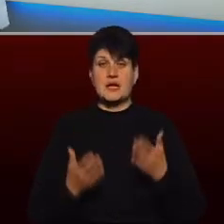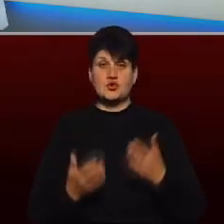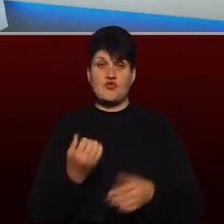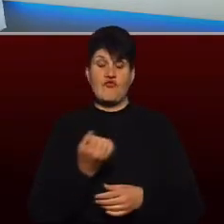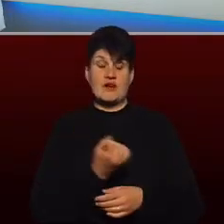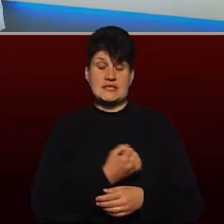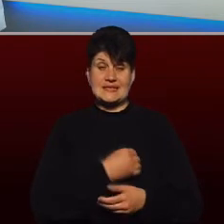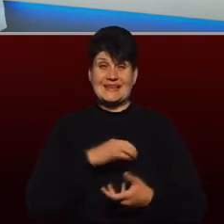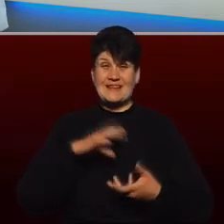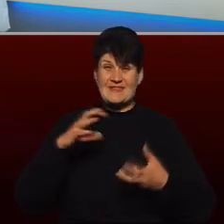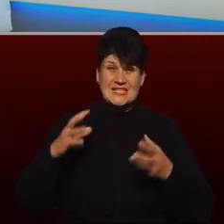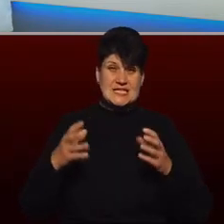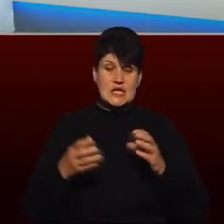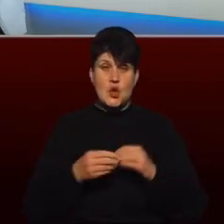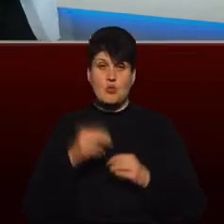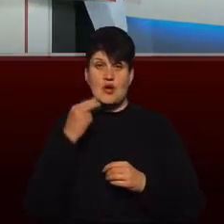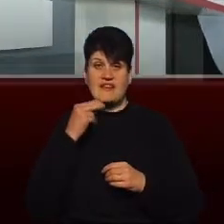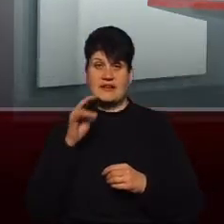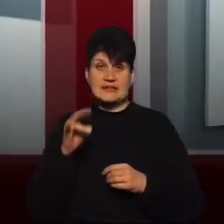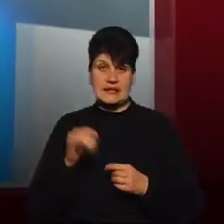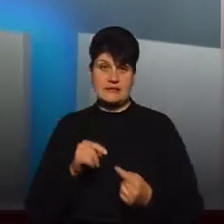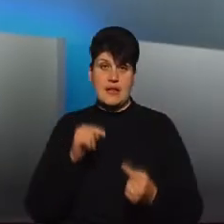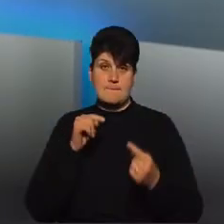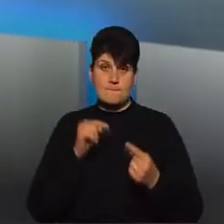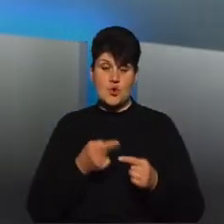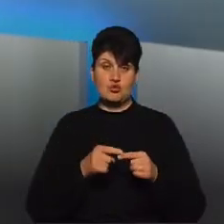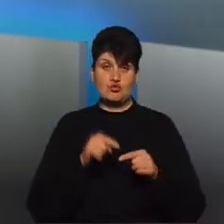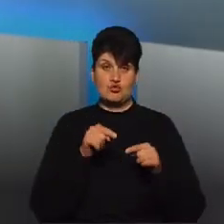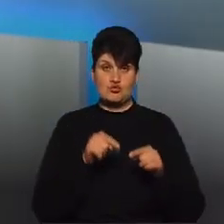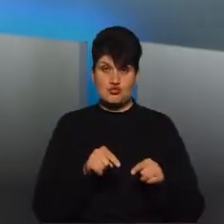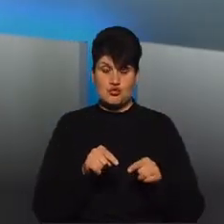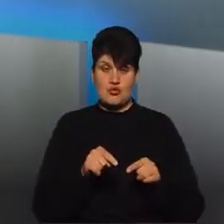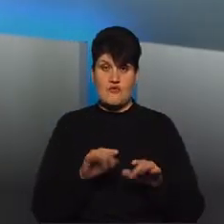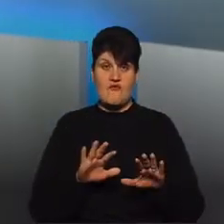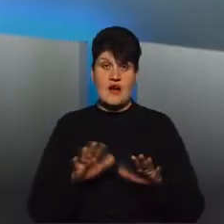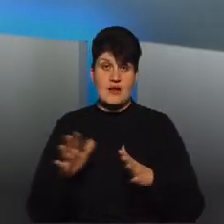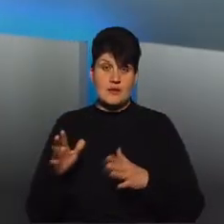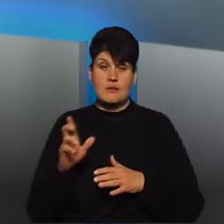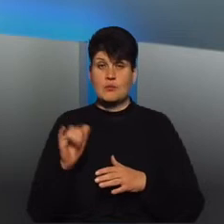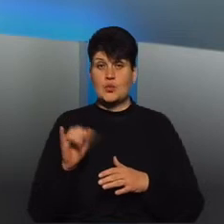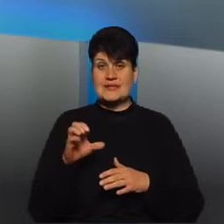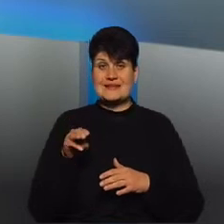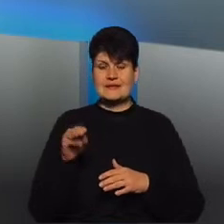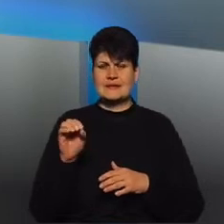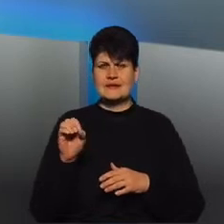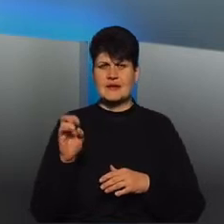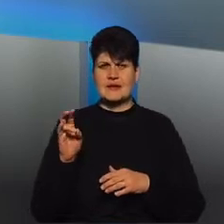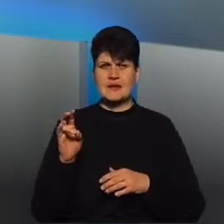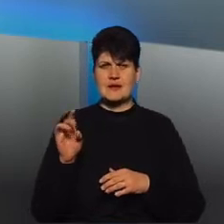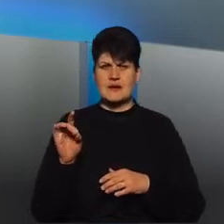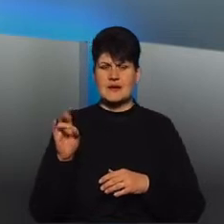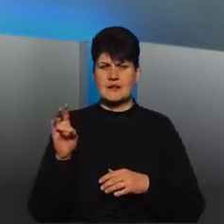цілому ефективна проти цього варіанту, то бустерна доза однозначно